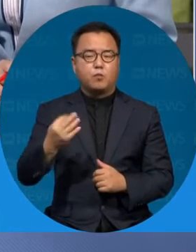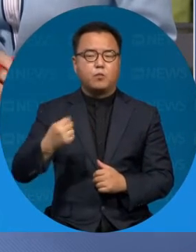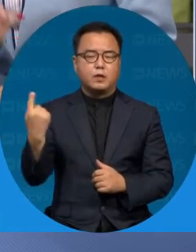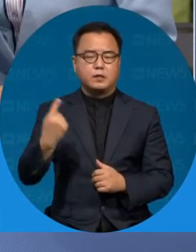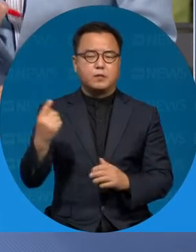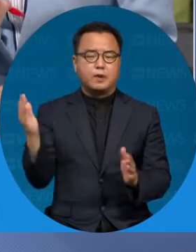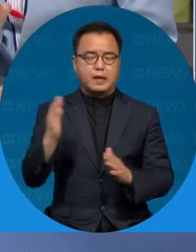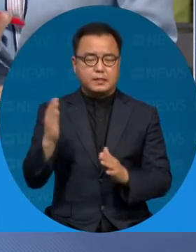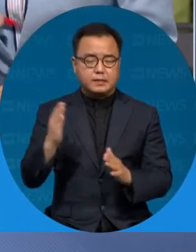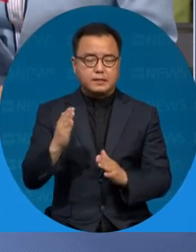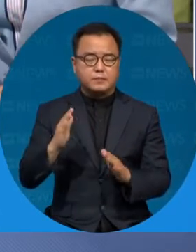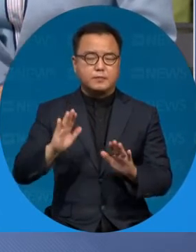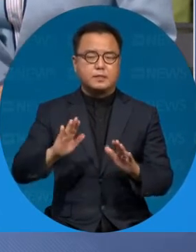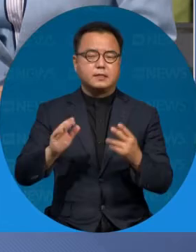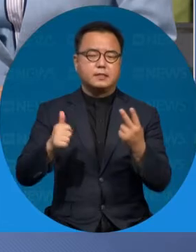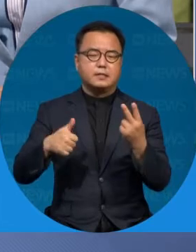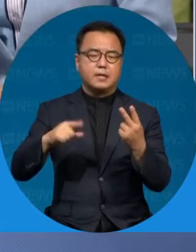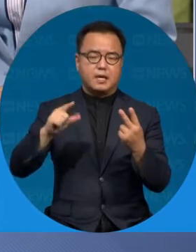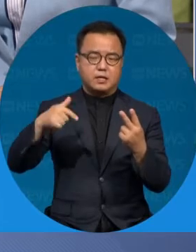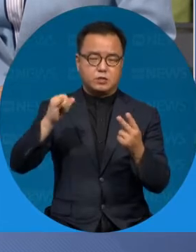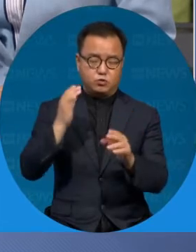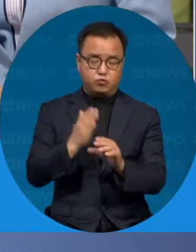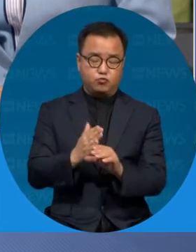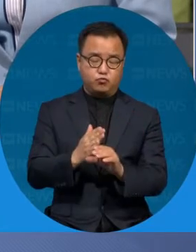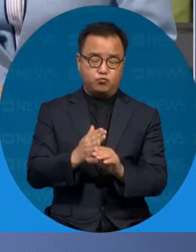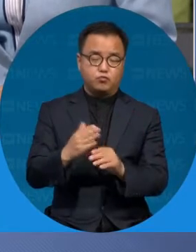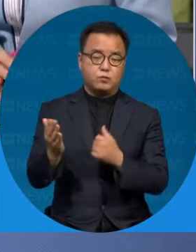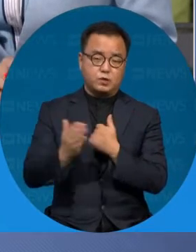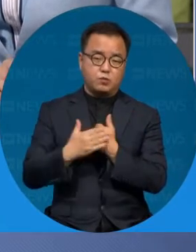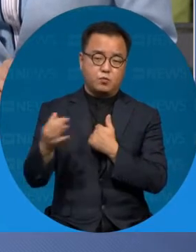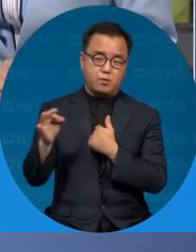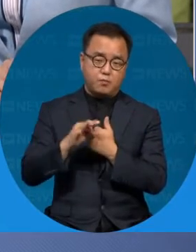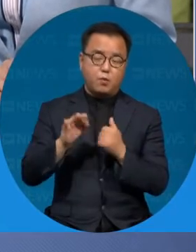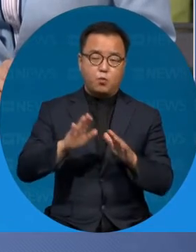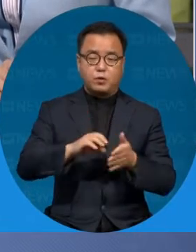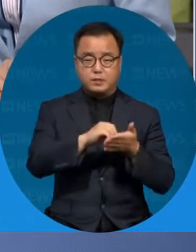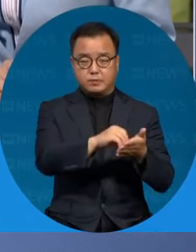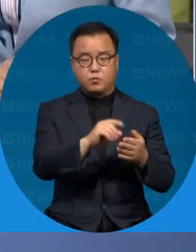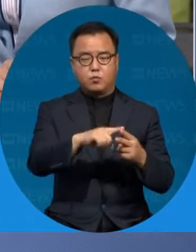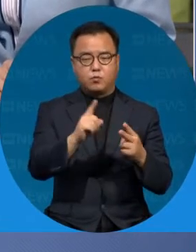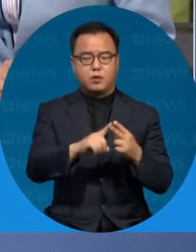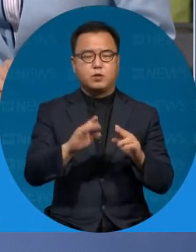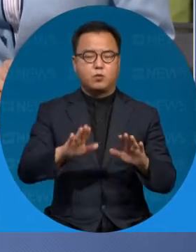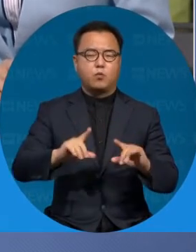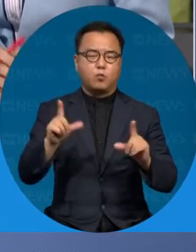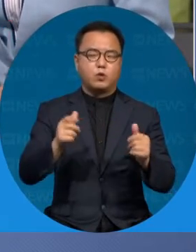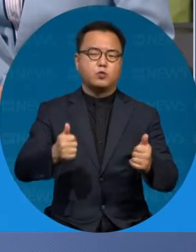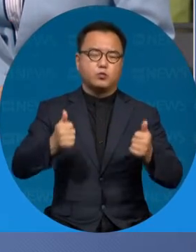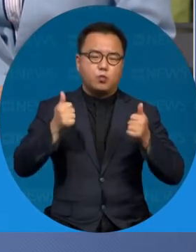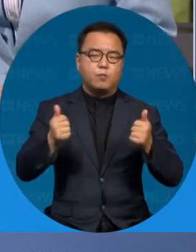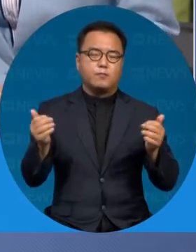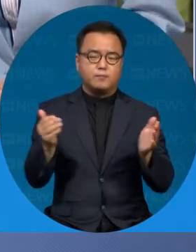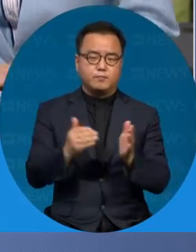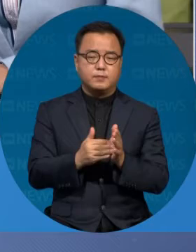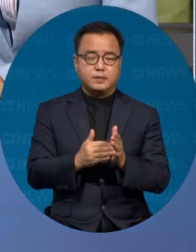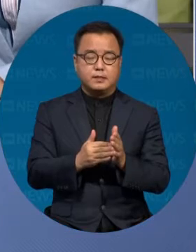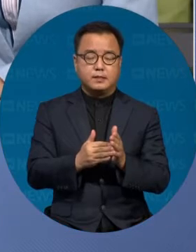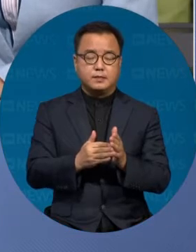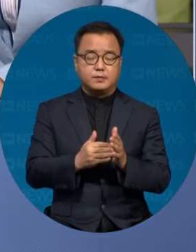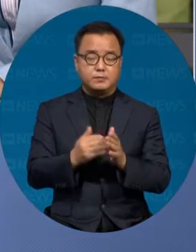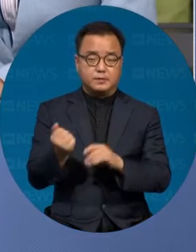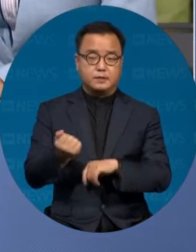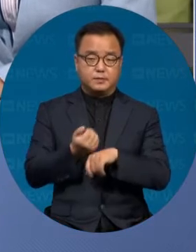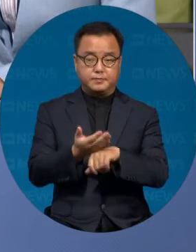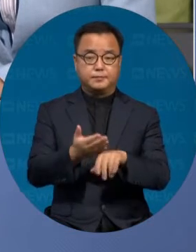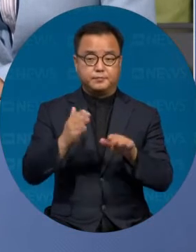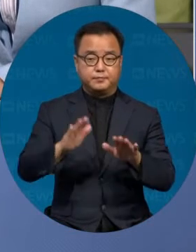학생들이 다음 학기에 이 지원금으로 등록을 할 수 있게 되거나 올해 무사히 졸업장을 받게 됐다고도 전했습니다. 현재까지